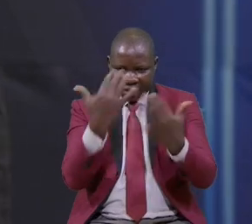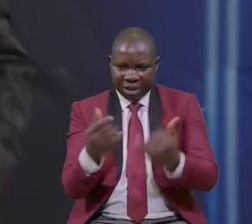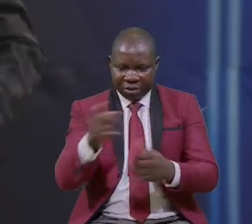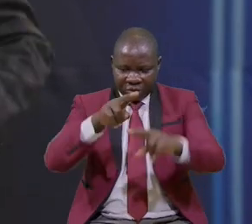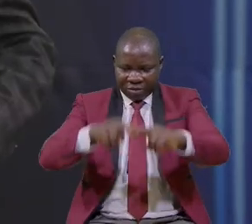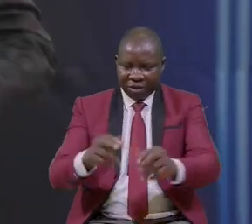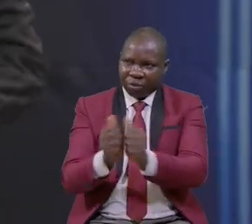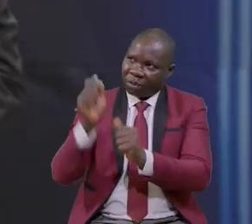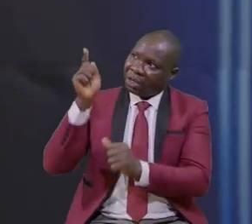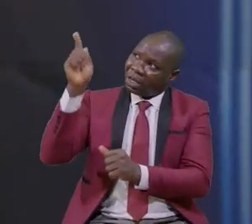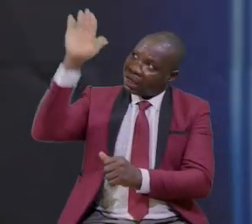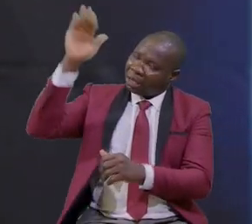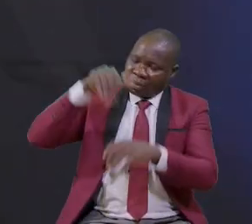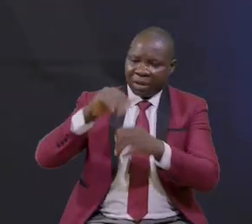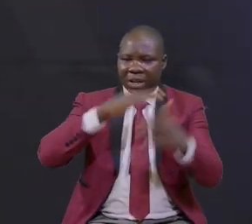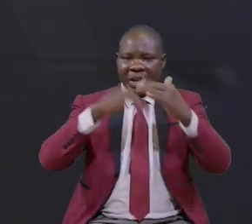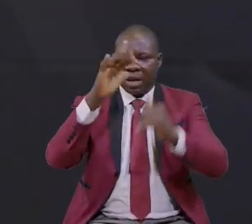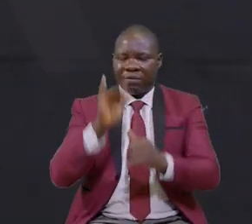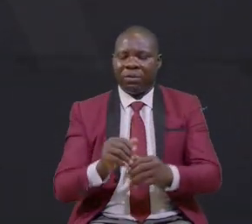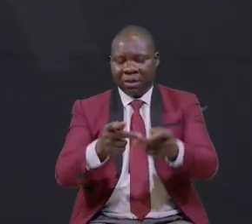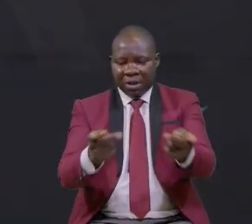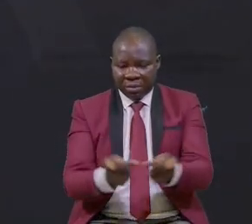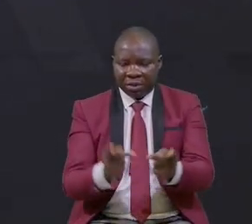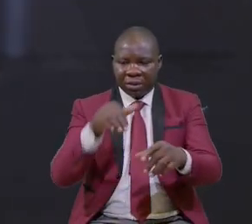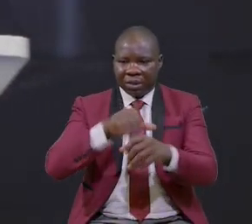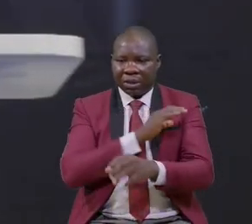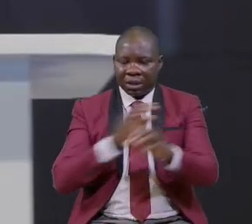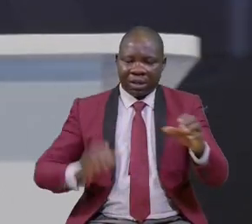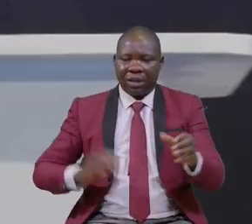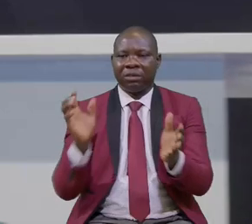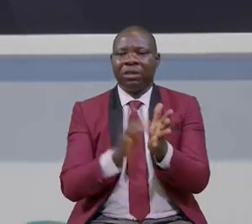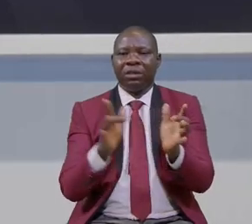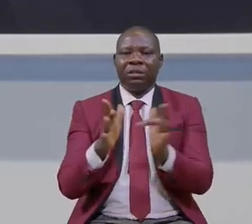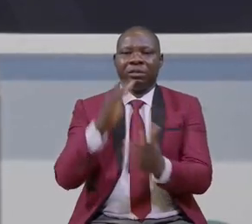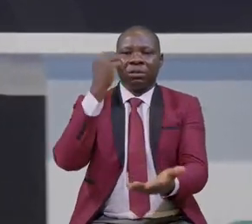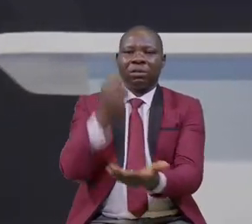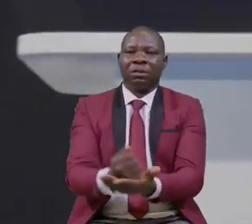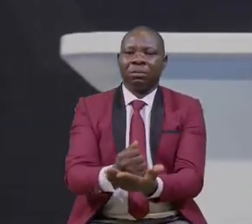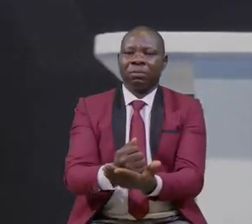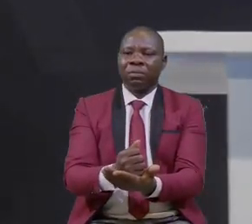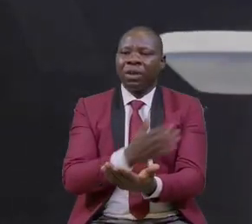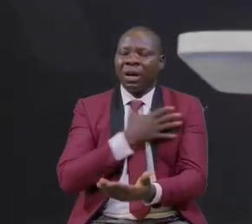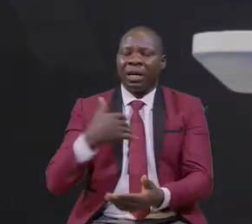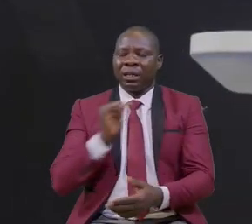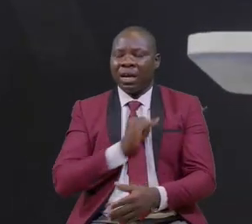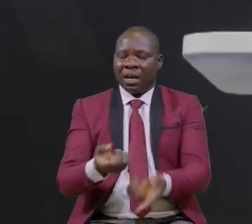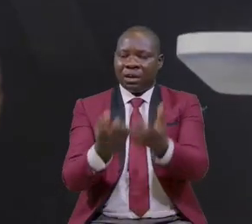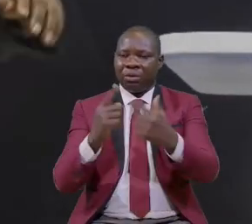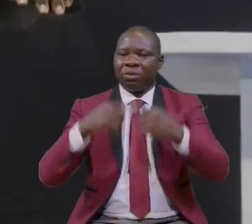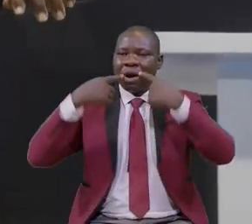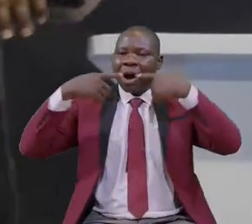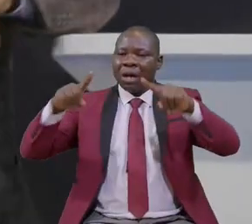avec lui dans les lieux célestes en Jésus-Christ. Et je viens t'annoncer